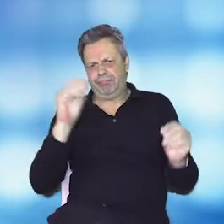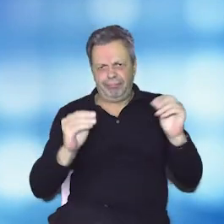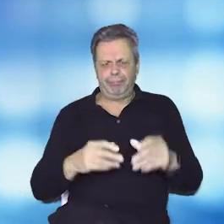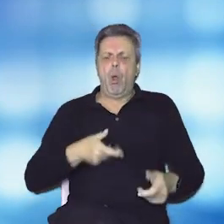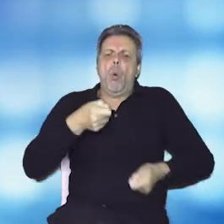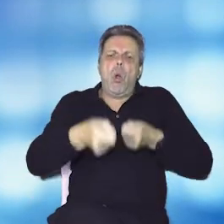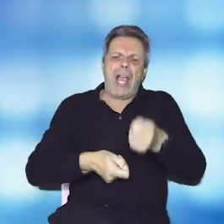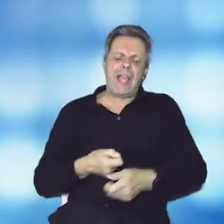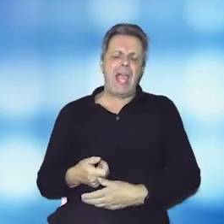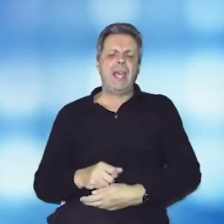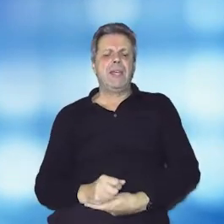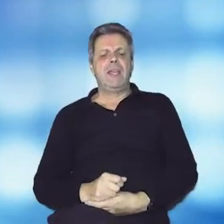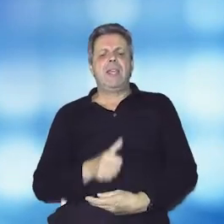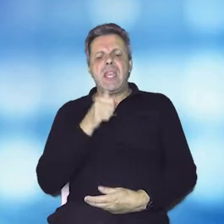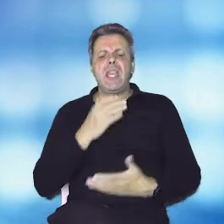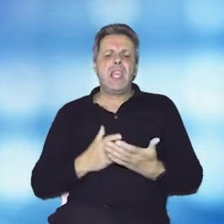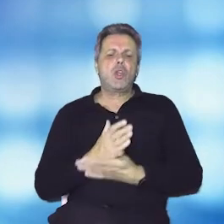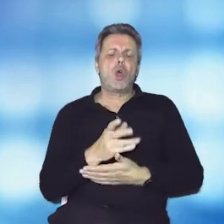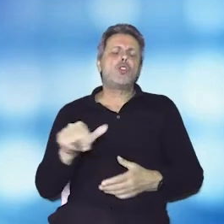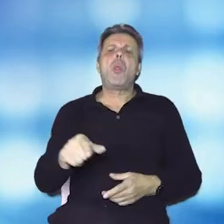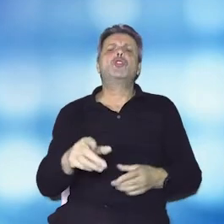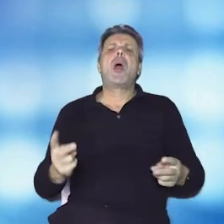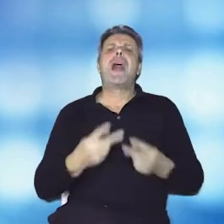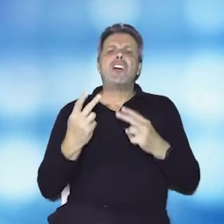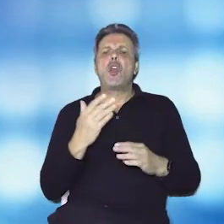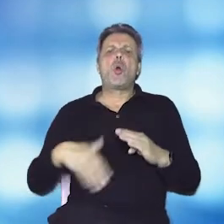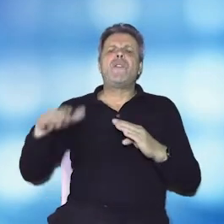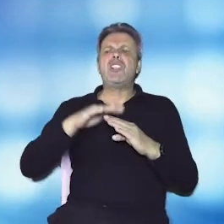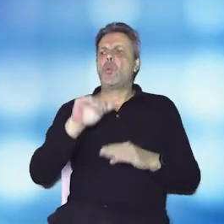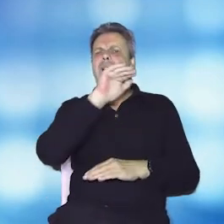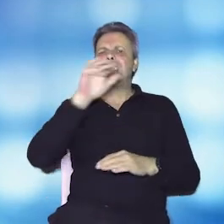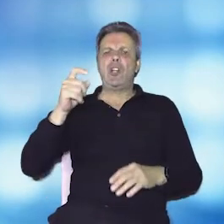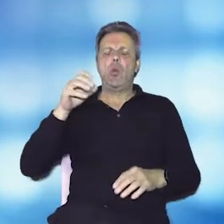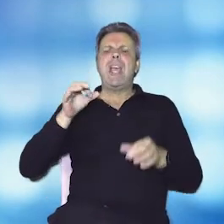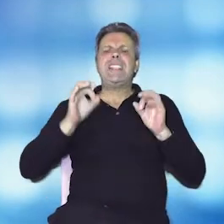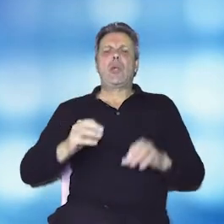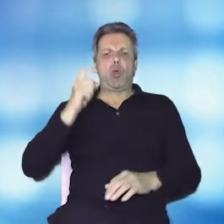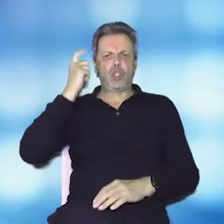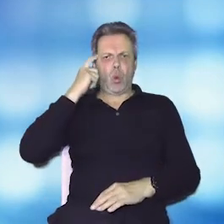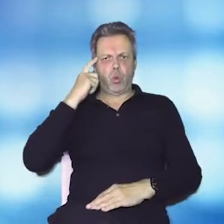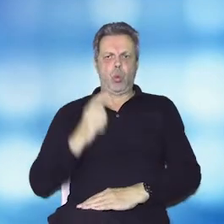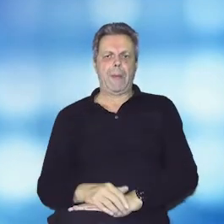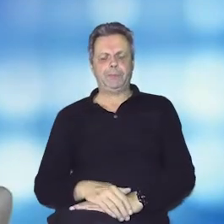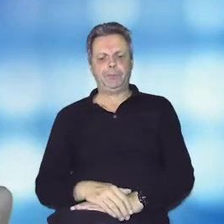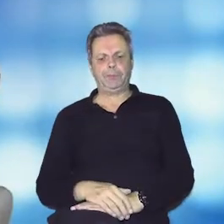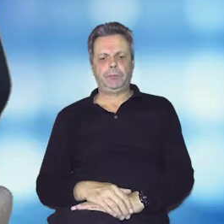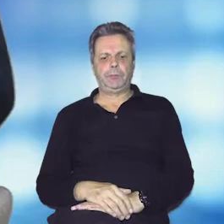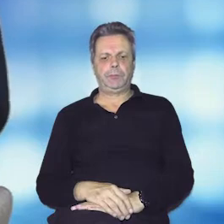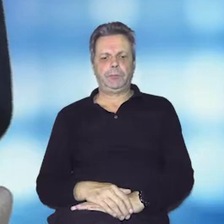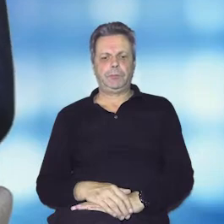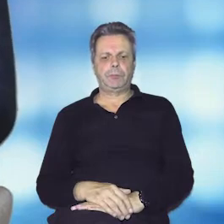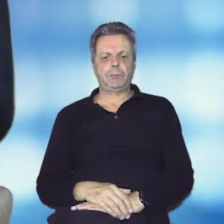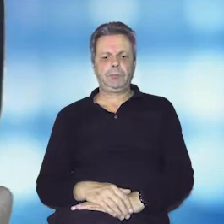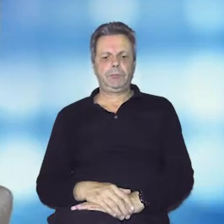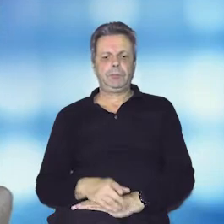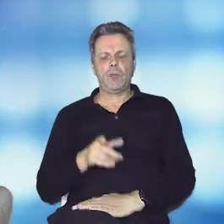značajna ulaganja i kroz ono što je najbitnije, kroz visoku razinu sigurnosne kulture koju u svojoj firmi provodimo.